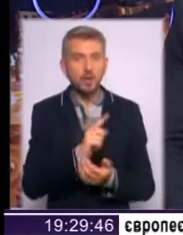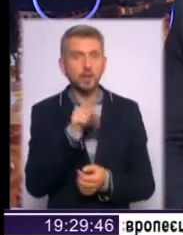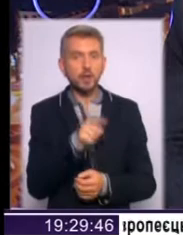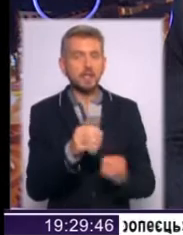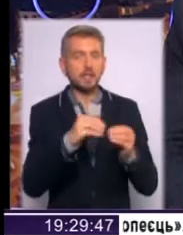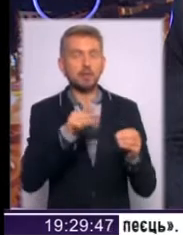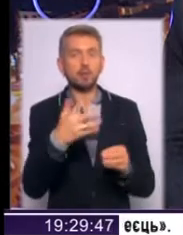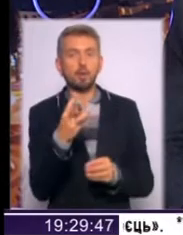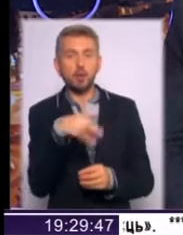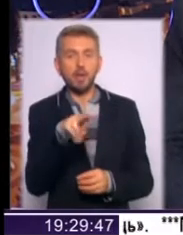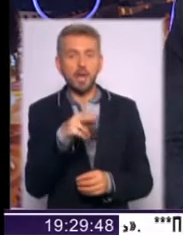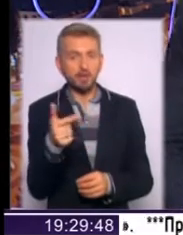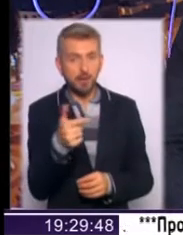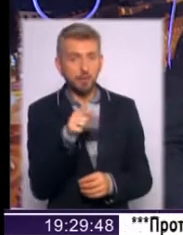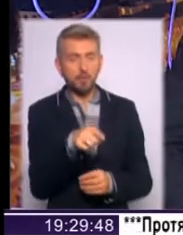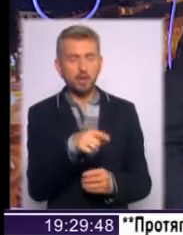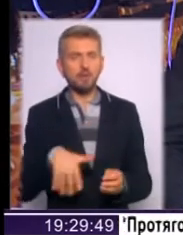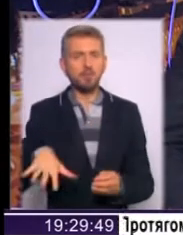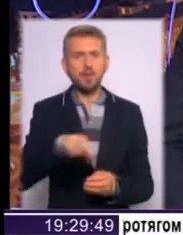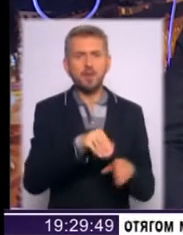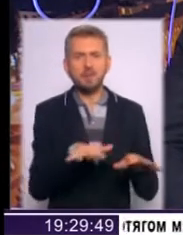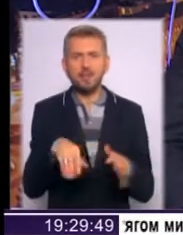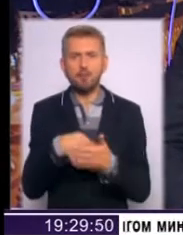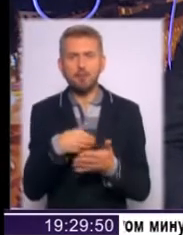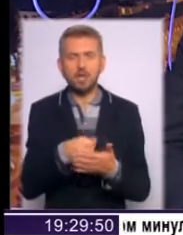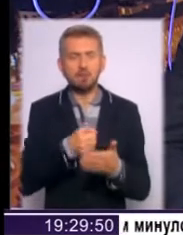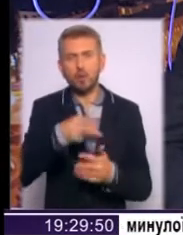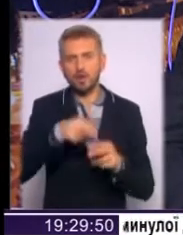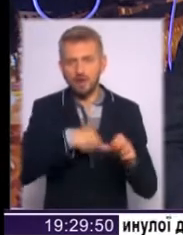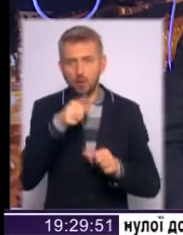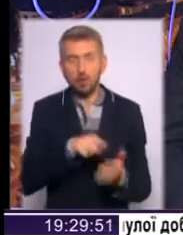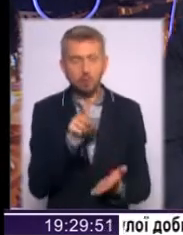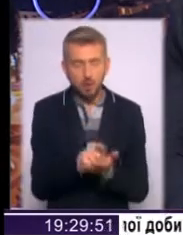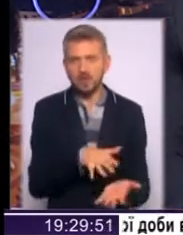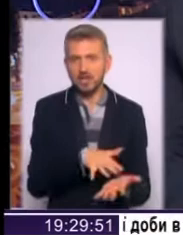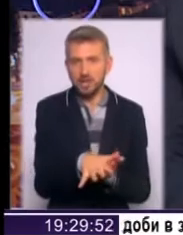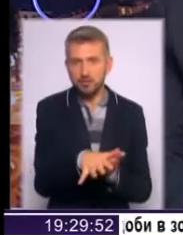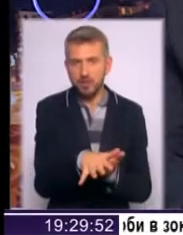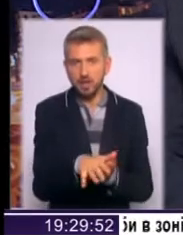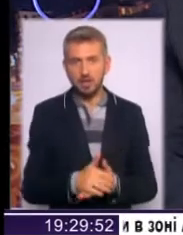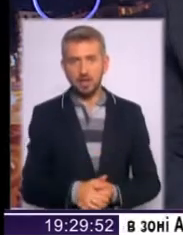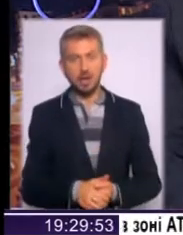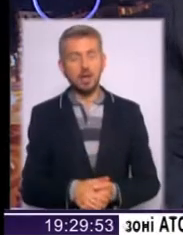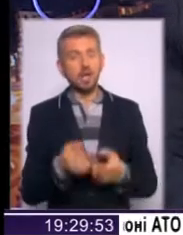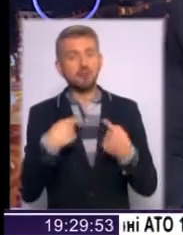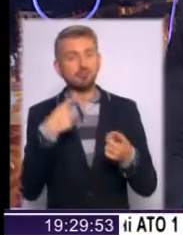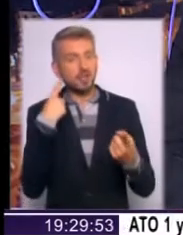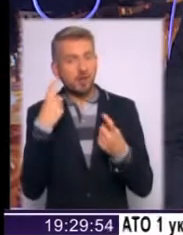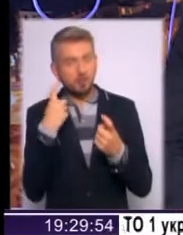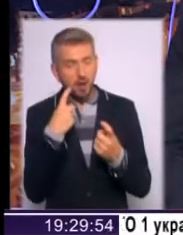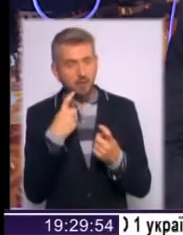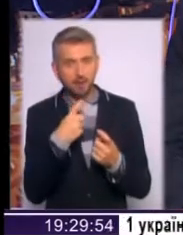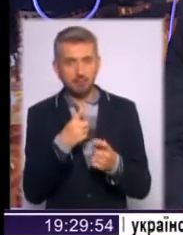10,5 мільярдів гривень, вони по всім місцевим бюджетам до кінця року зобов'язані бути витрачені. Так. Тобто, друга інформація закладена